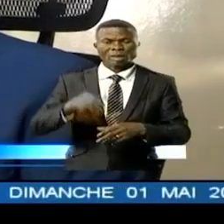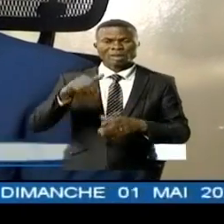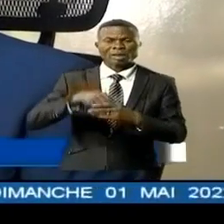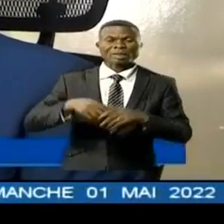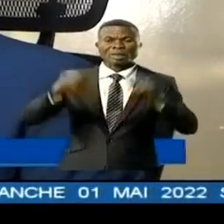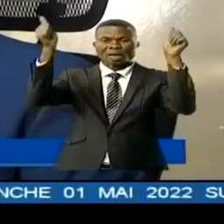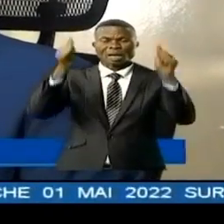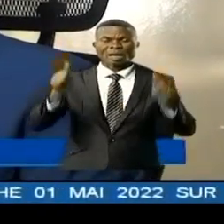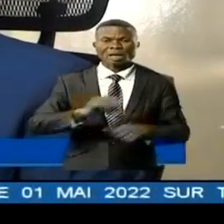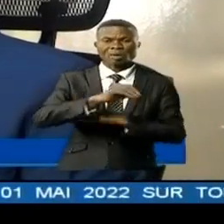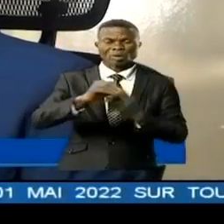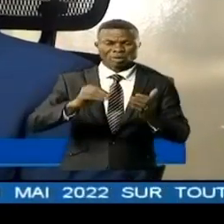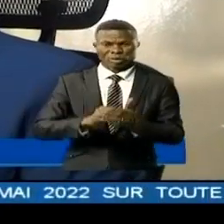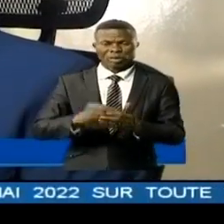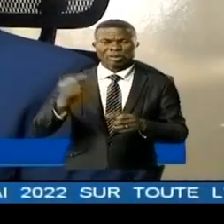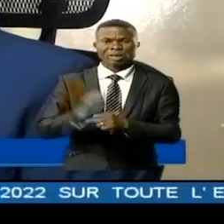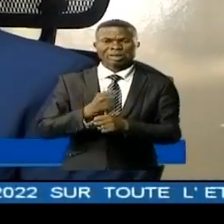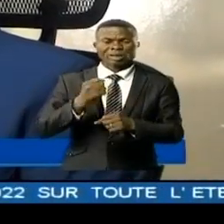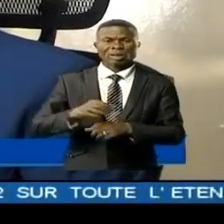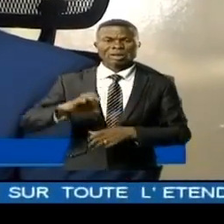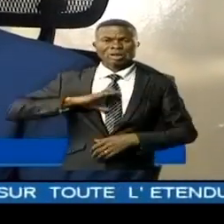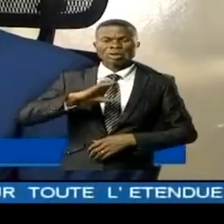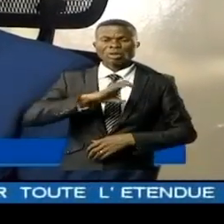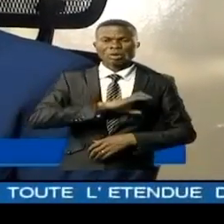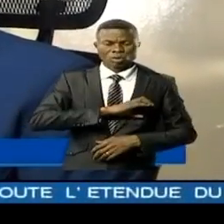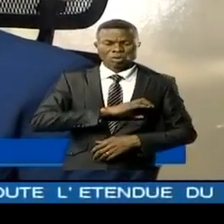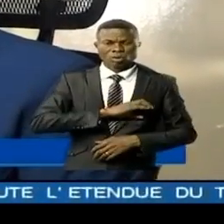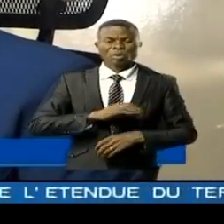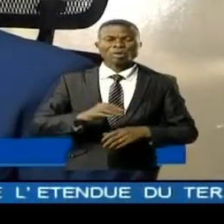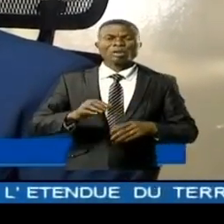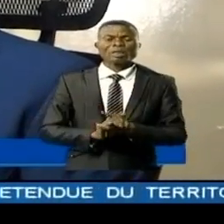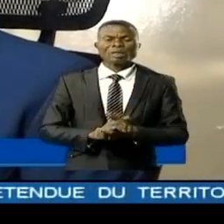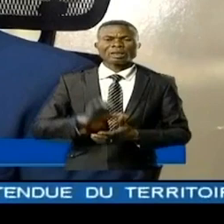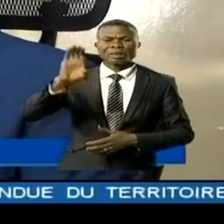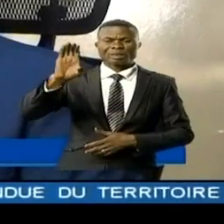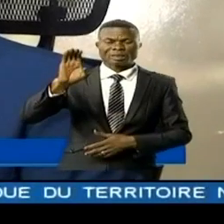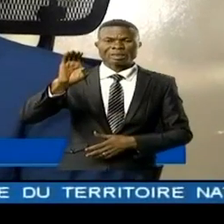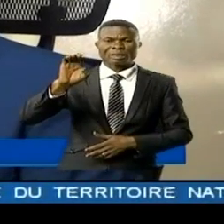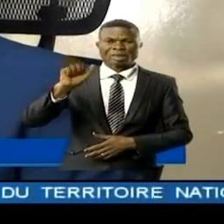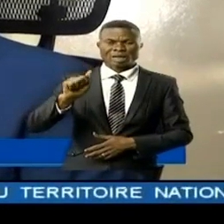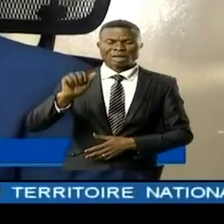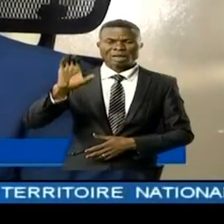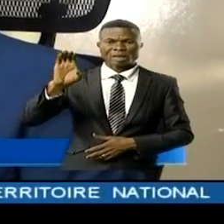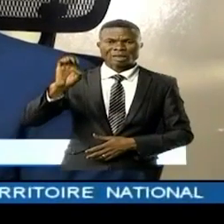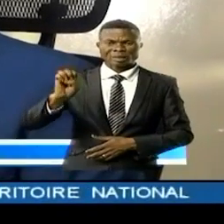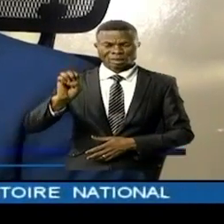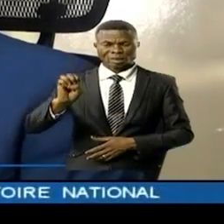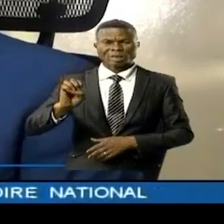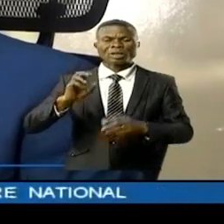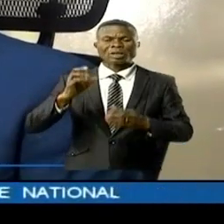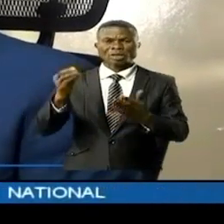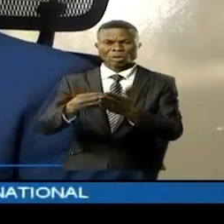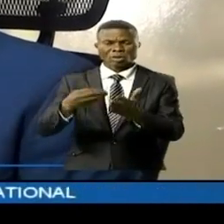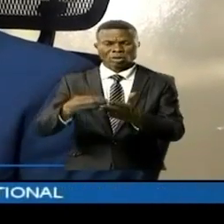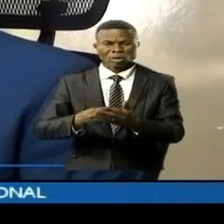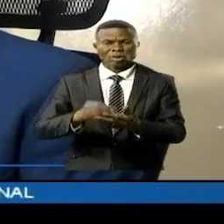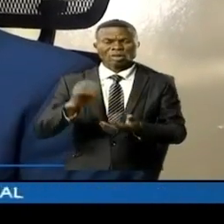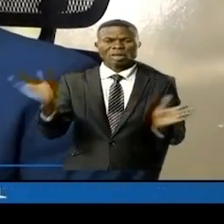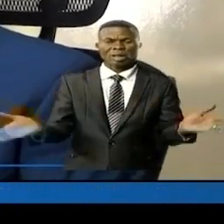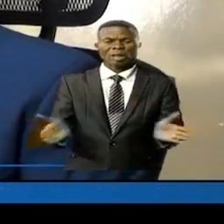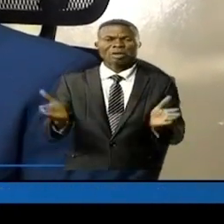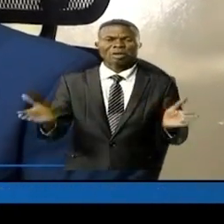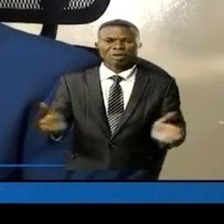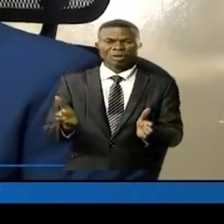l'opérationnalisation de la personnalisation renforcement